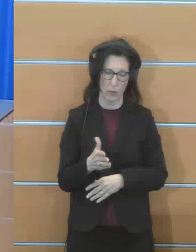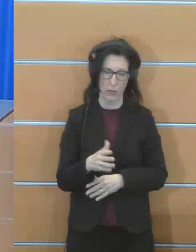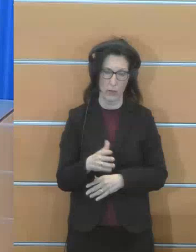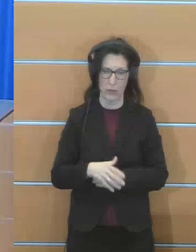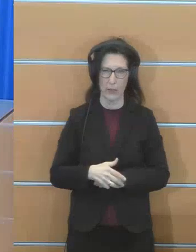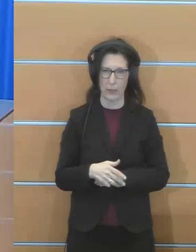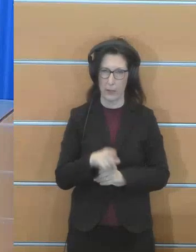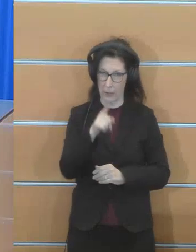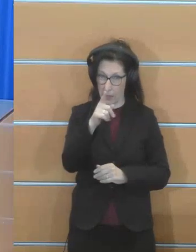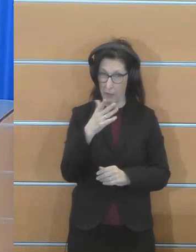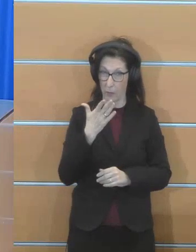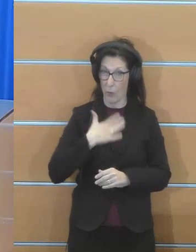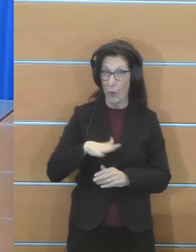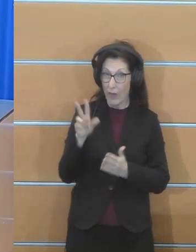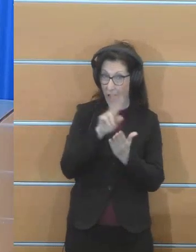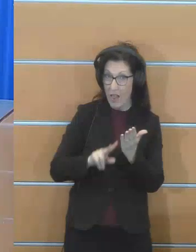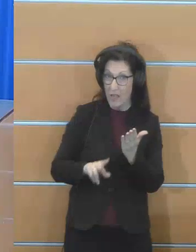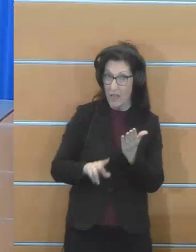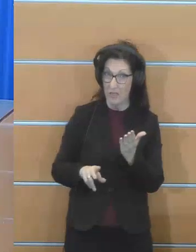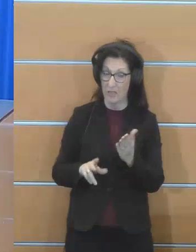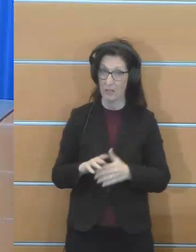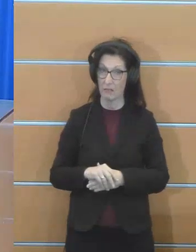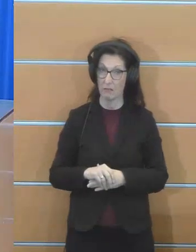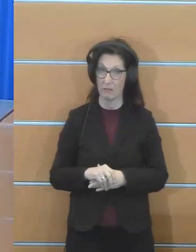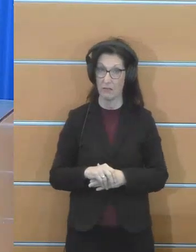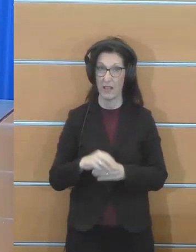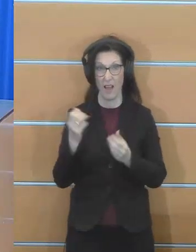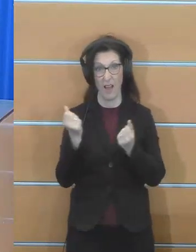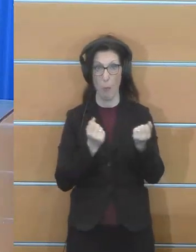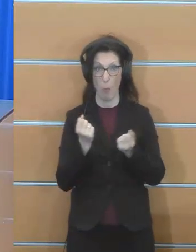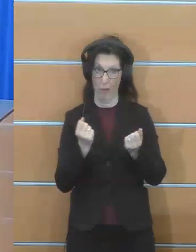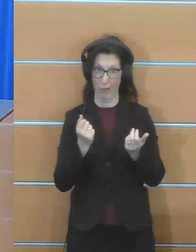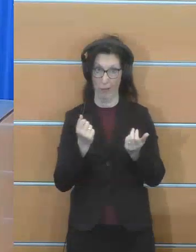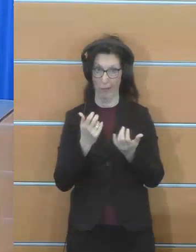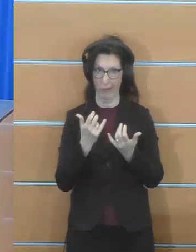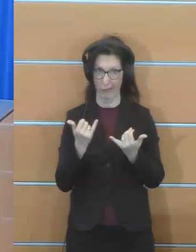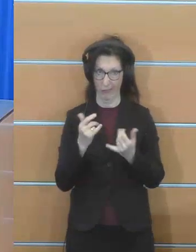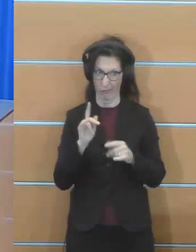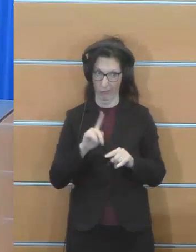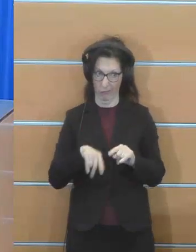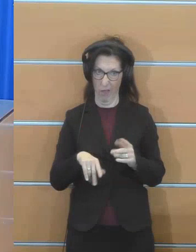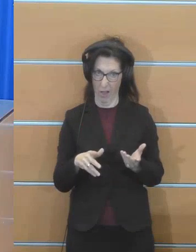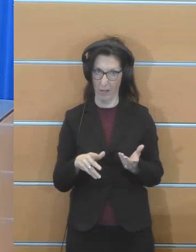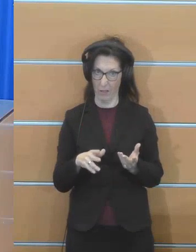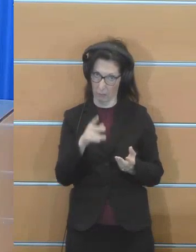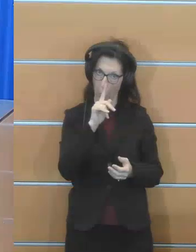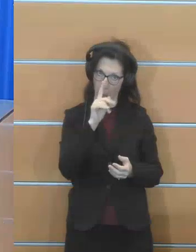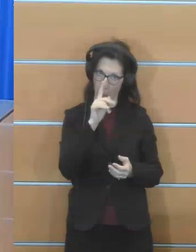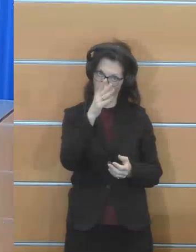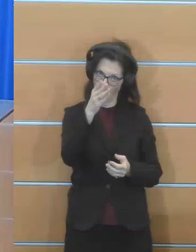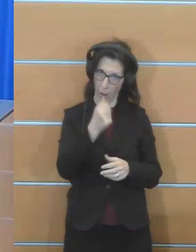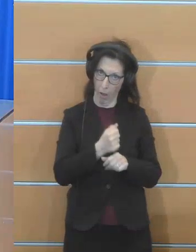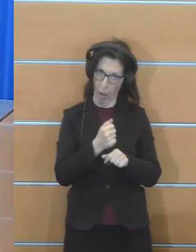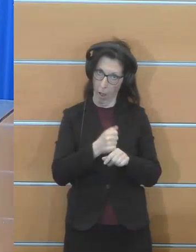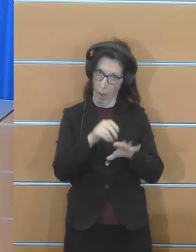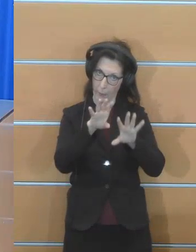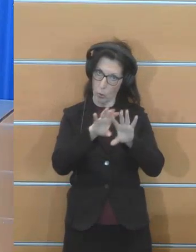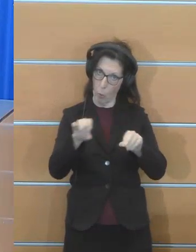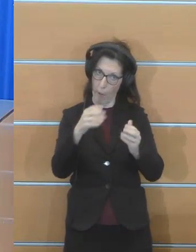nachlesen wollen wie Politik nicht geht dann blättern Sie dieses arbeitsübereinkommen